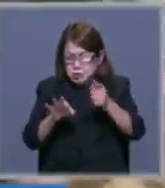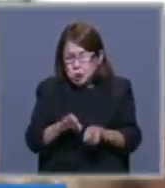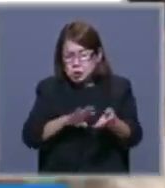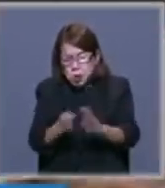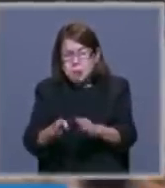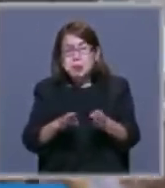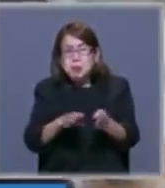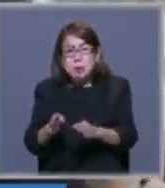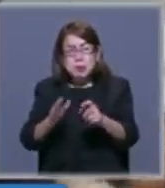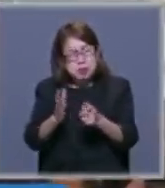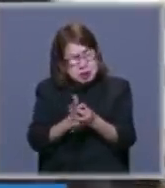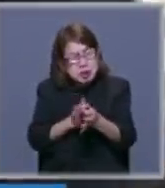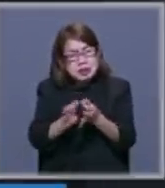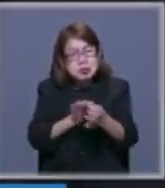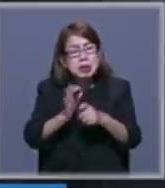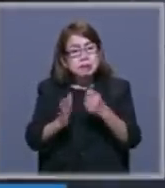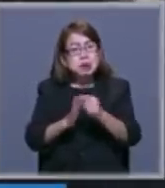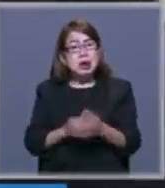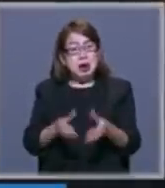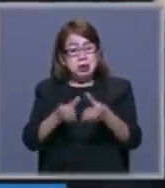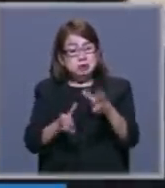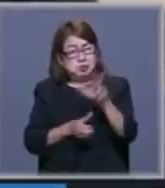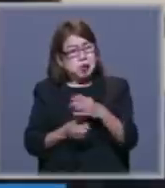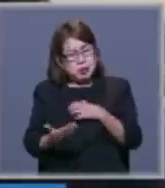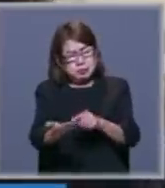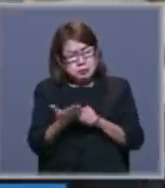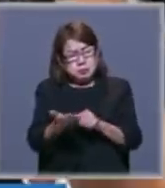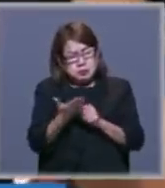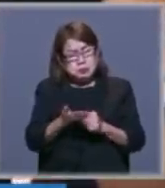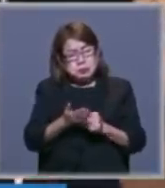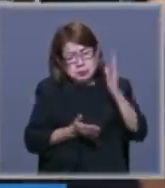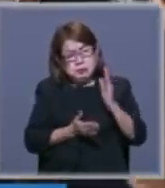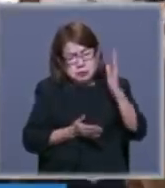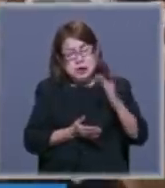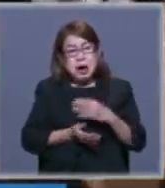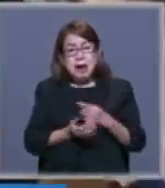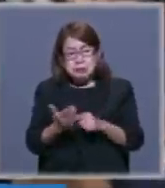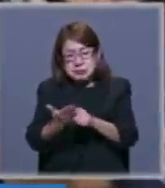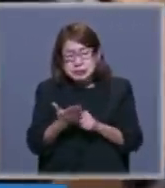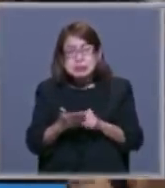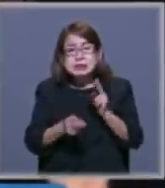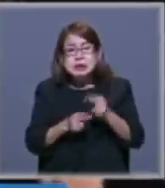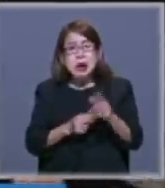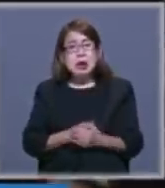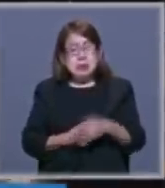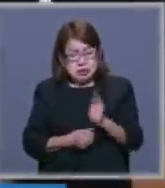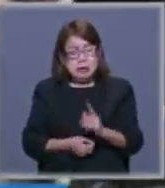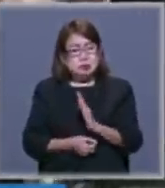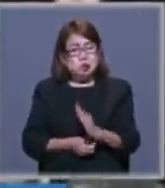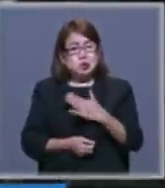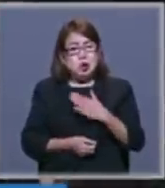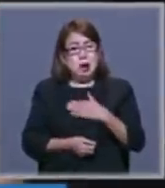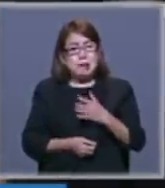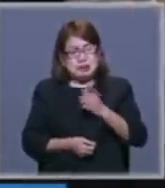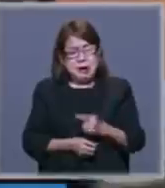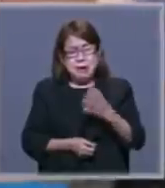บพรรคไทยรักษาชาติซึ่งฝั่งทักไทยรักษาชาติพยายามจะต่อสู้จะโต้แย้งว่าการเสนอชื่อทุนกระหม่อมเป็นไปโดยสุจริตใจไม่ได้มีความประส